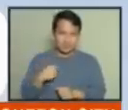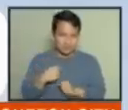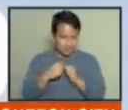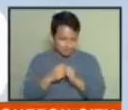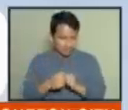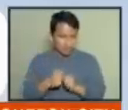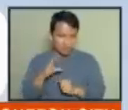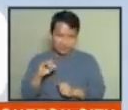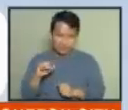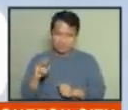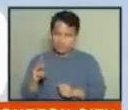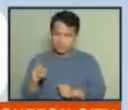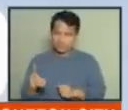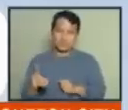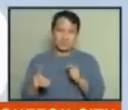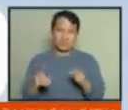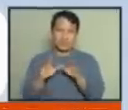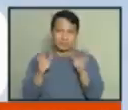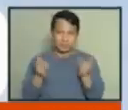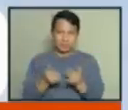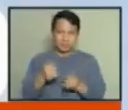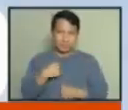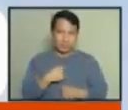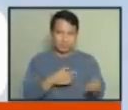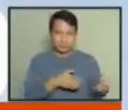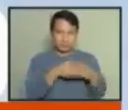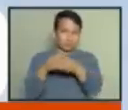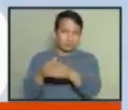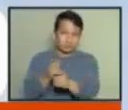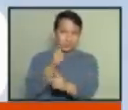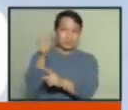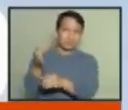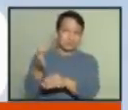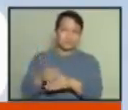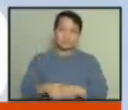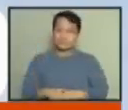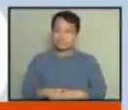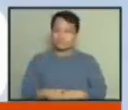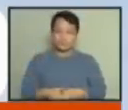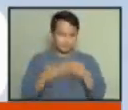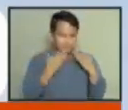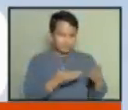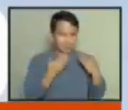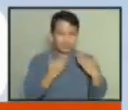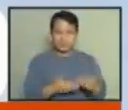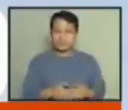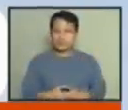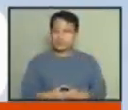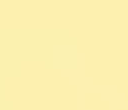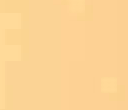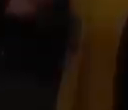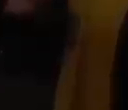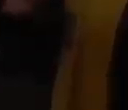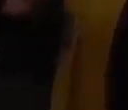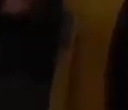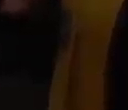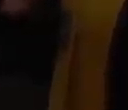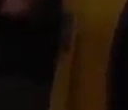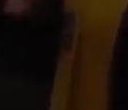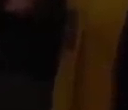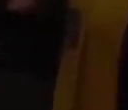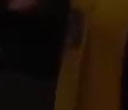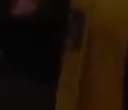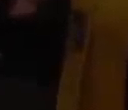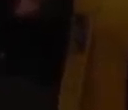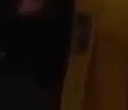MSWD, CSWD, barangay, tayo, lulusob tayo doon, okay? Oh, sige po. Salamat po. Salamat po, sir. Thank you. Tingin niyo ma'am, bakit